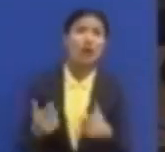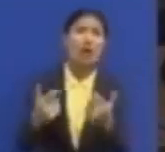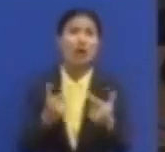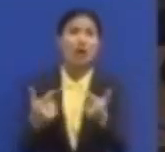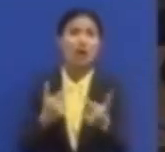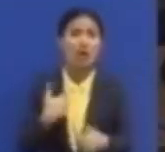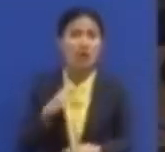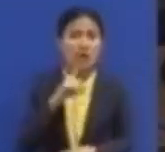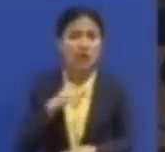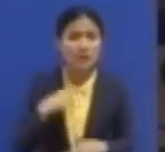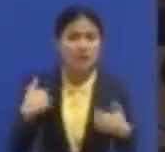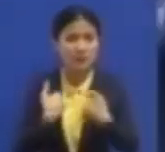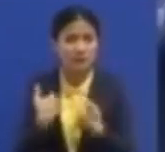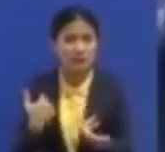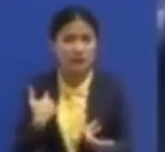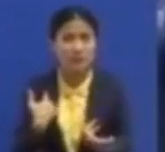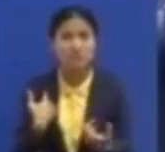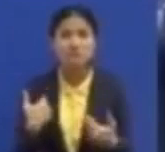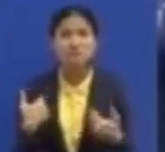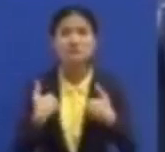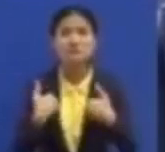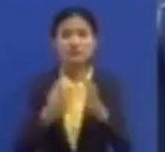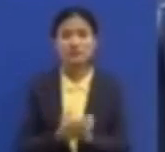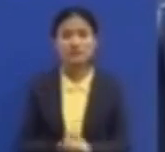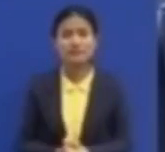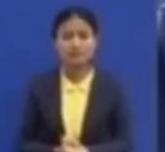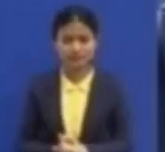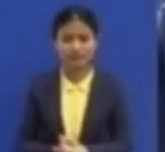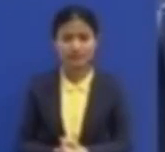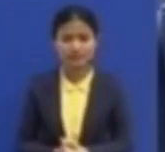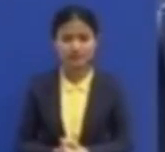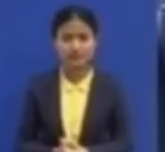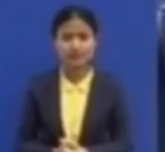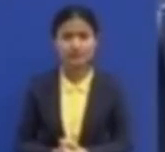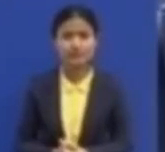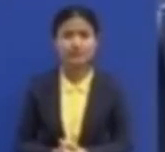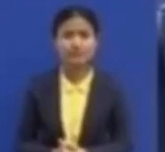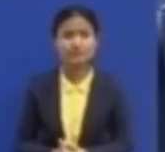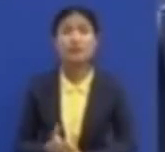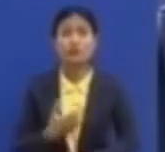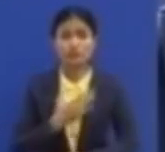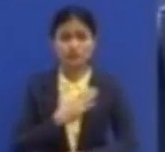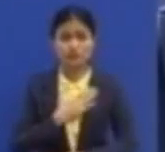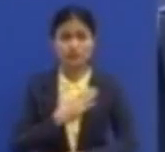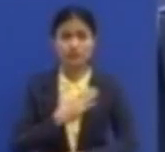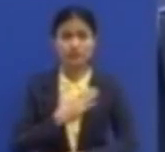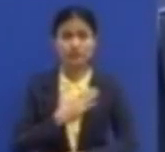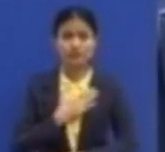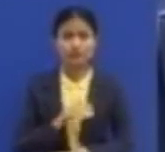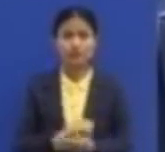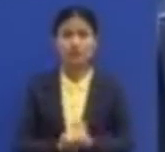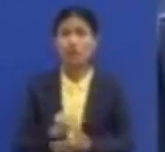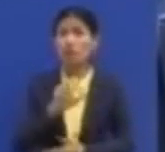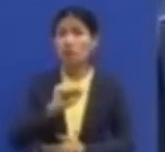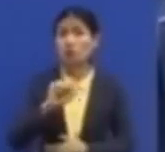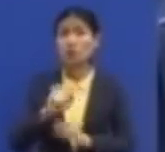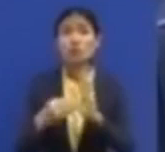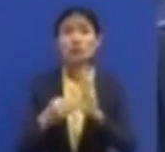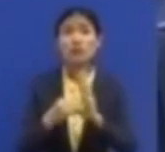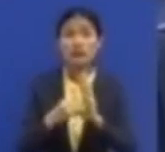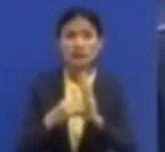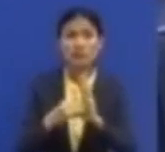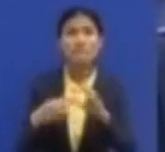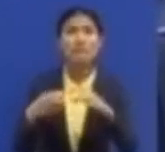ครับท่านประธานที่เคารพท่านสมาชิกผู้ทรงเกียรติครับผมจักรพันธ์พรนิมิตนะครับจากกรุงเทพมหานครพรรคพลังประช